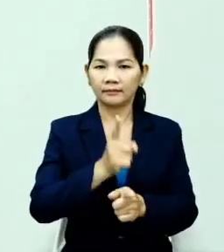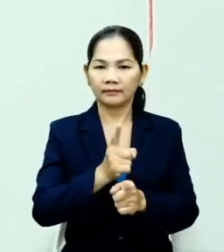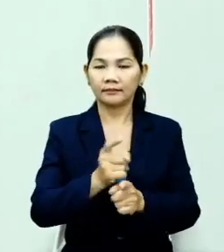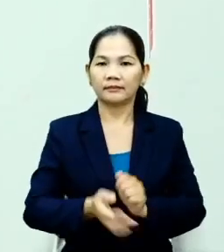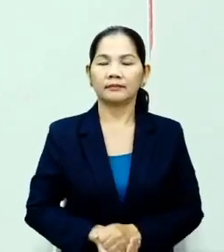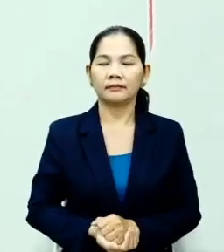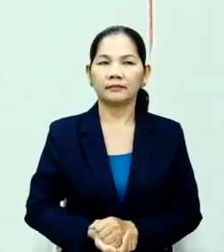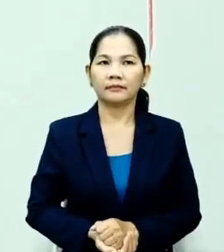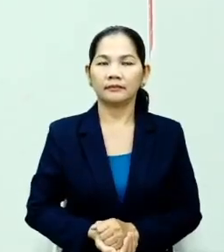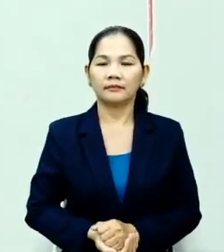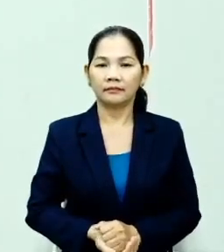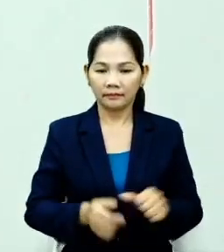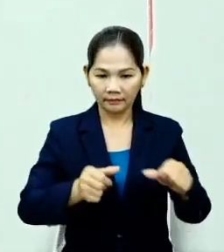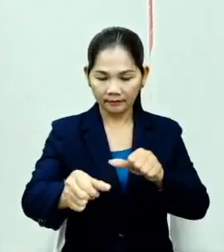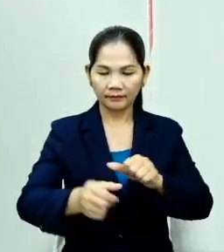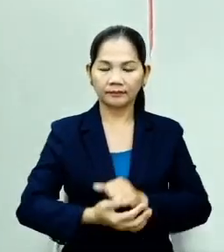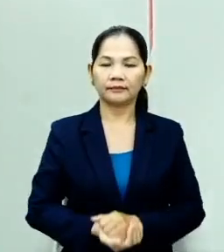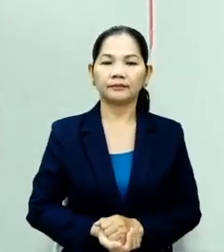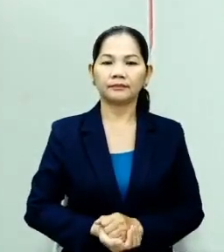con cha lấy con mập chuyện bằng to